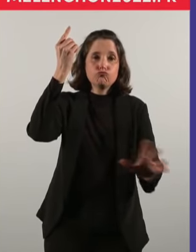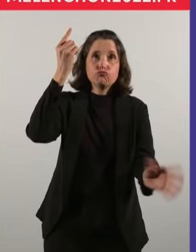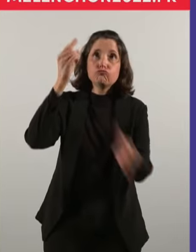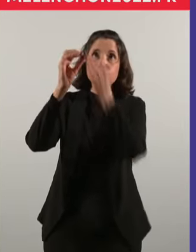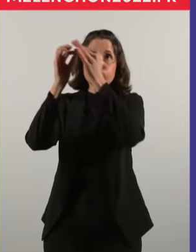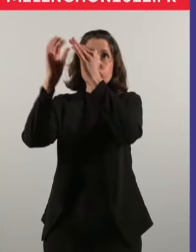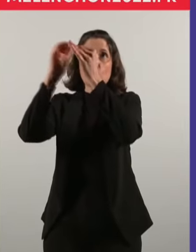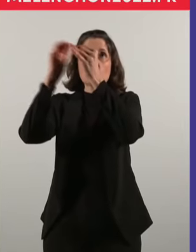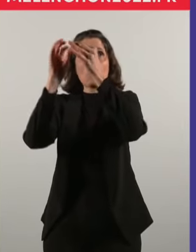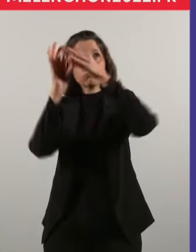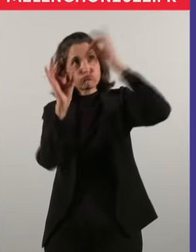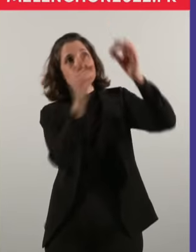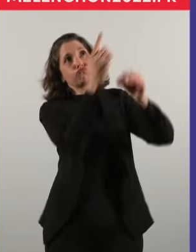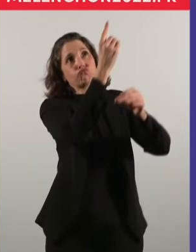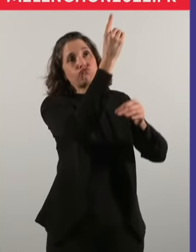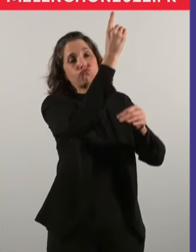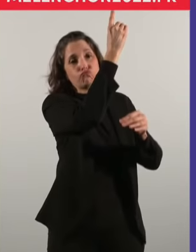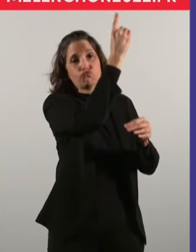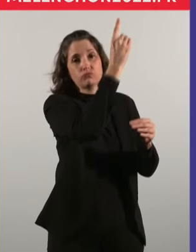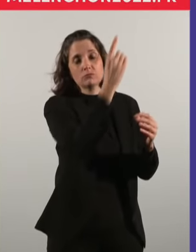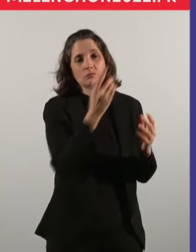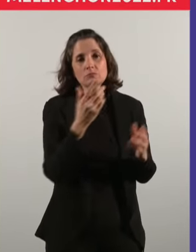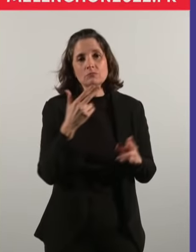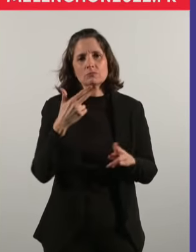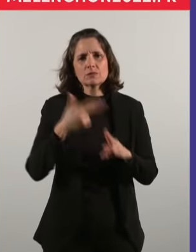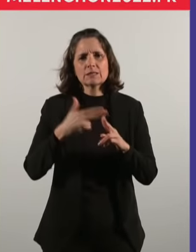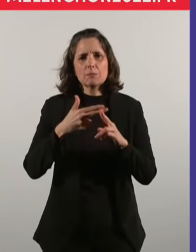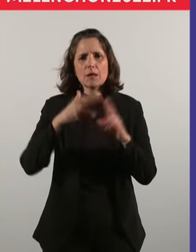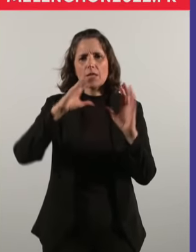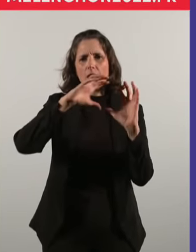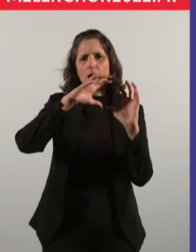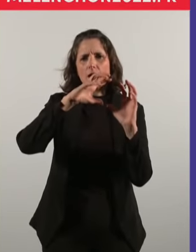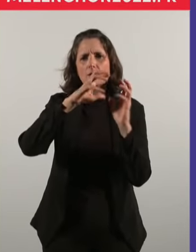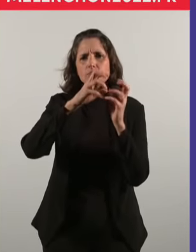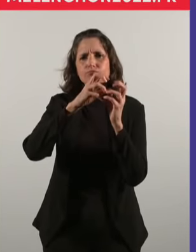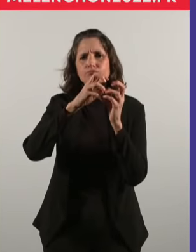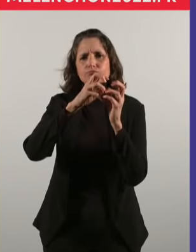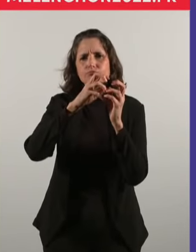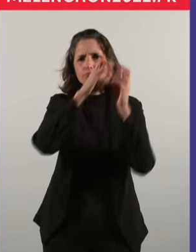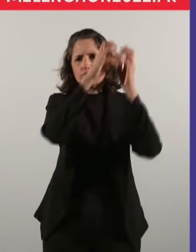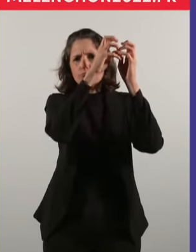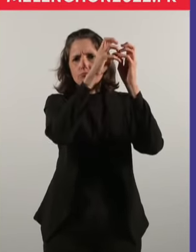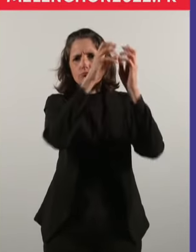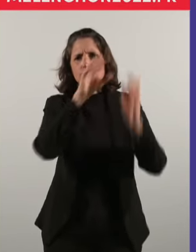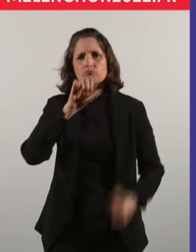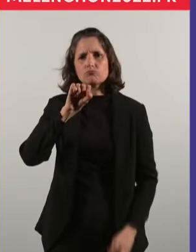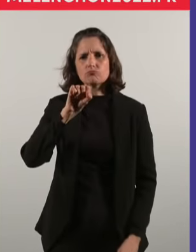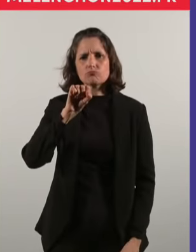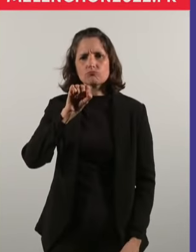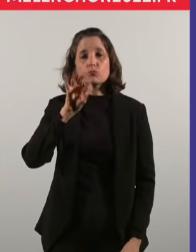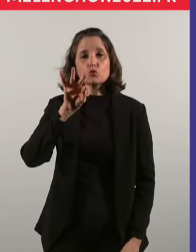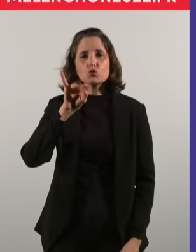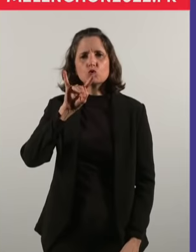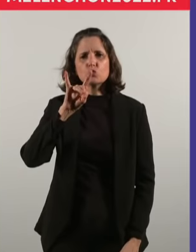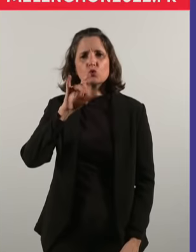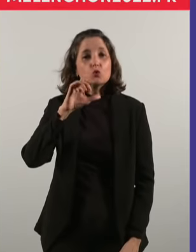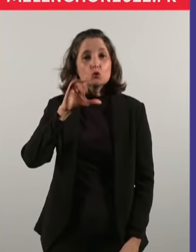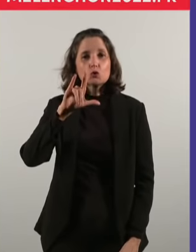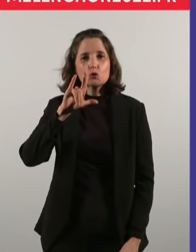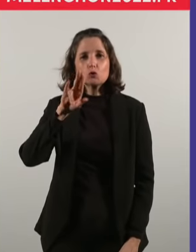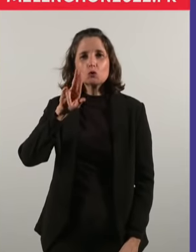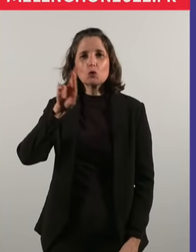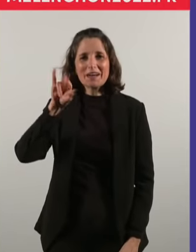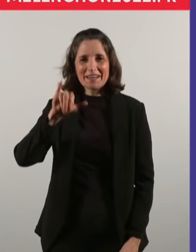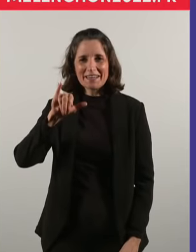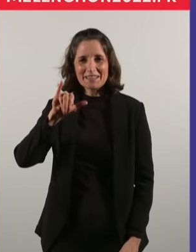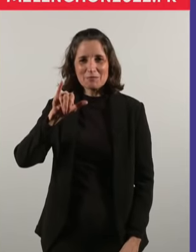l'univers qui s'appelait l'astéroïde Chury. Vous devez vous en souvenir. Nous savons le faire. Lorsqu'on a tiré